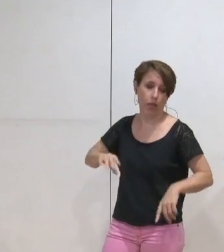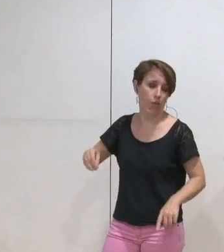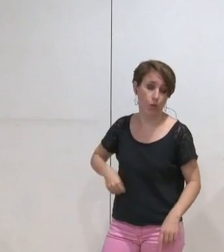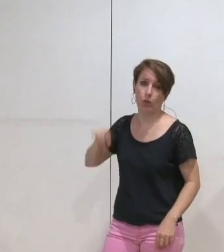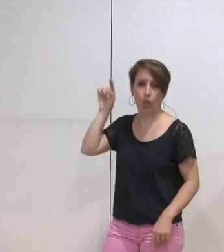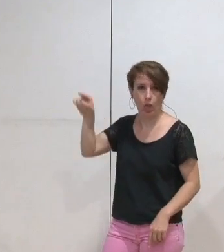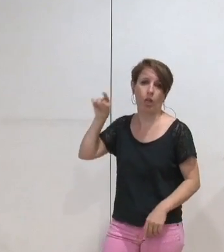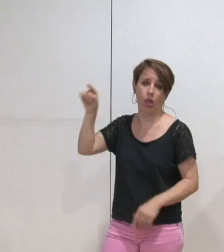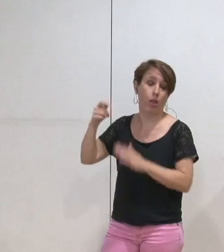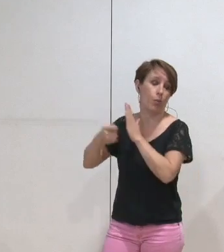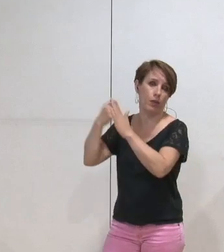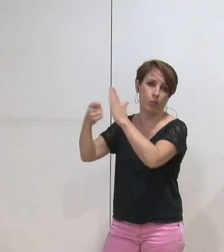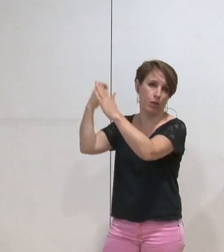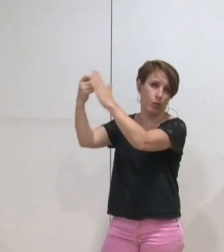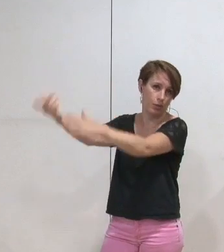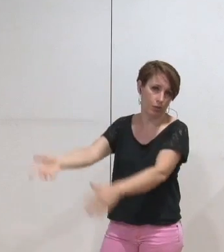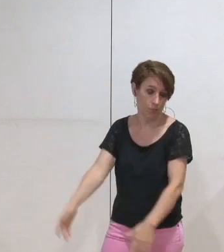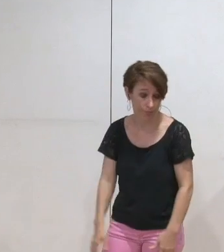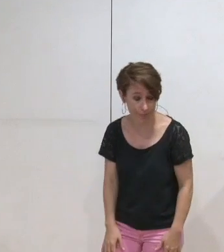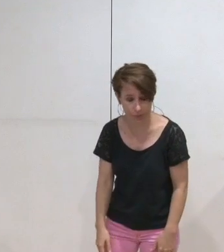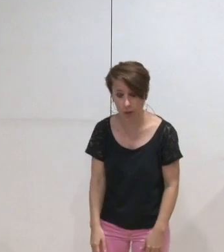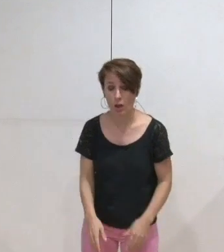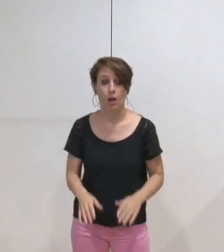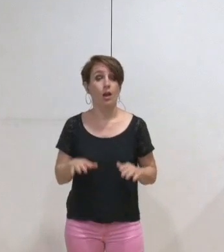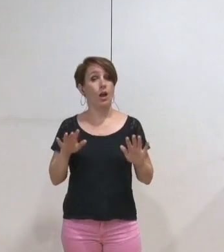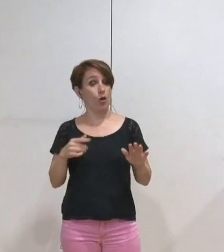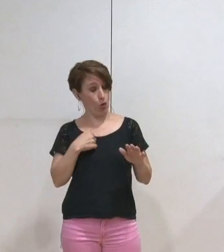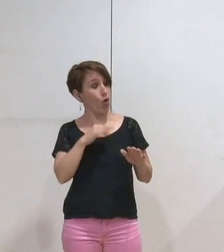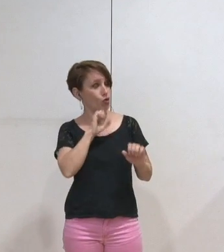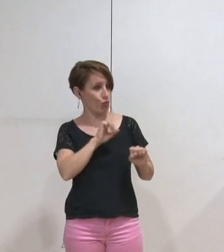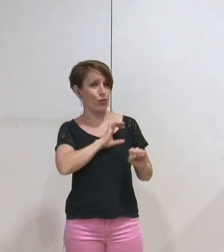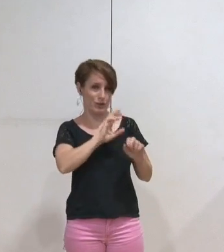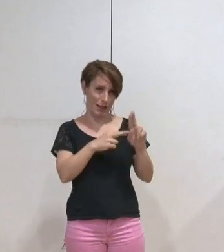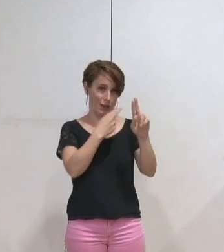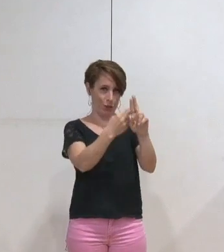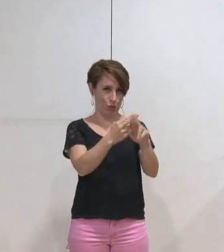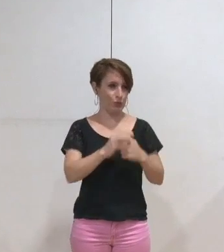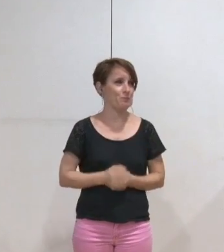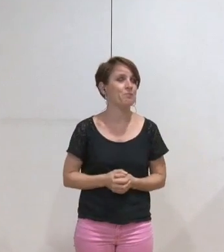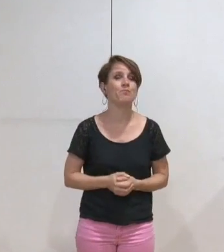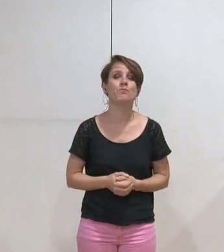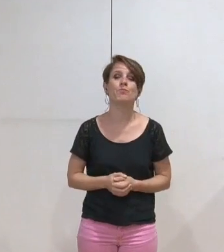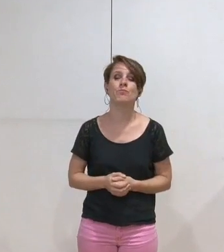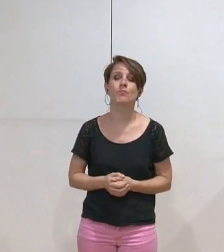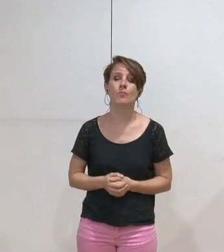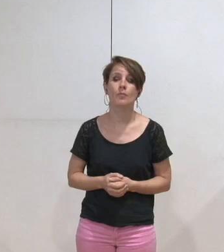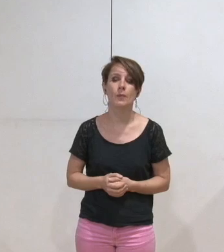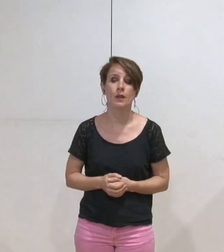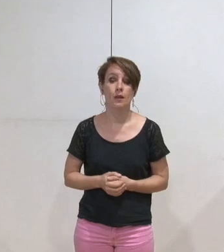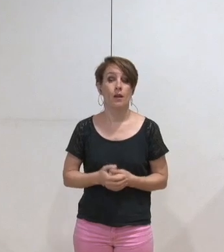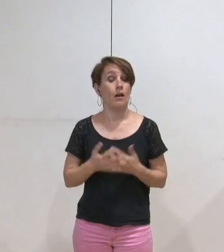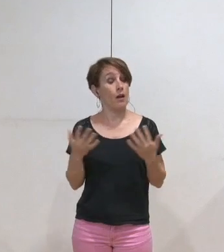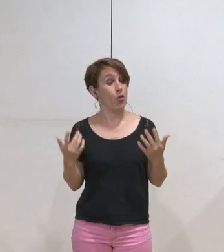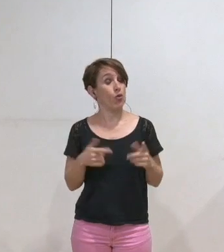de la loi alors je vais essayer sur ces deux points de répondre à vos interrogations permettez tout d'abord un élu de la République qui parle